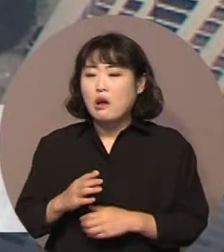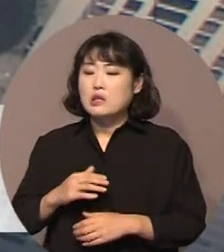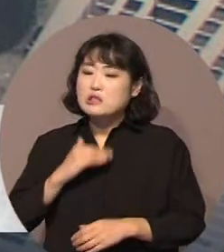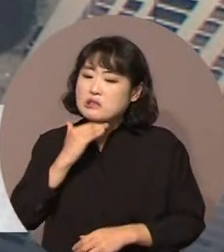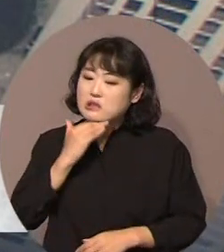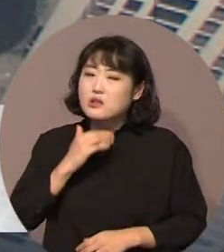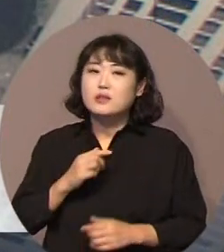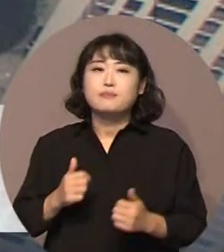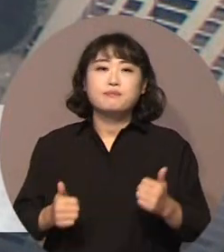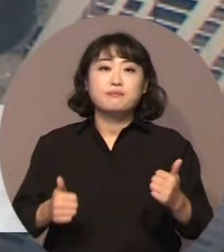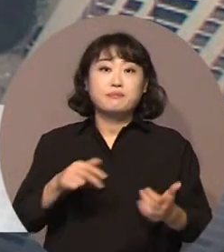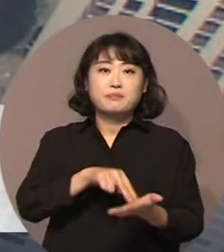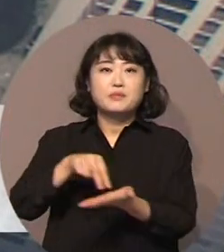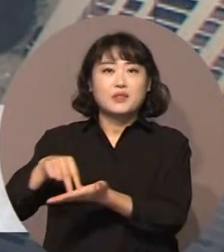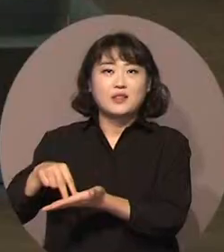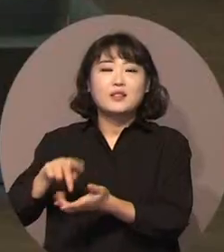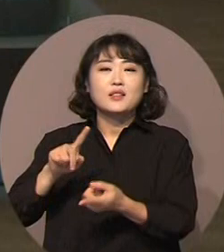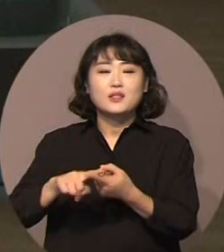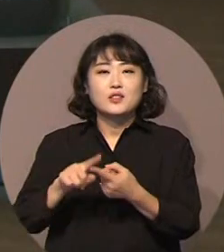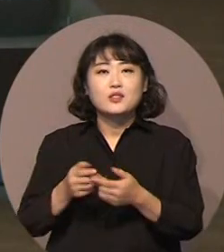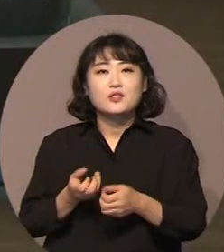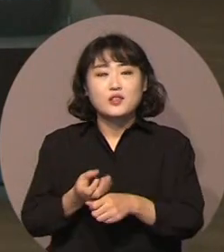시장을 취재했습니다.